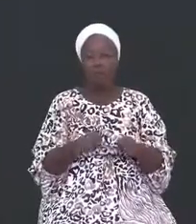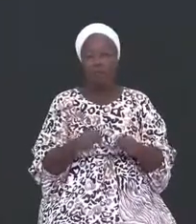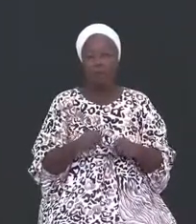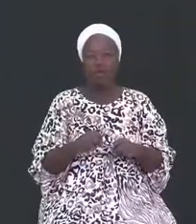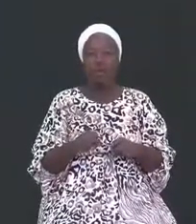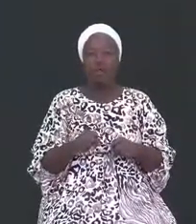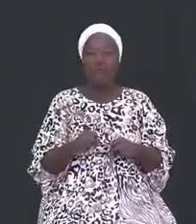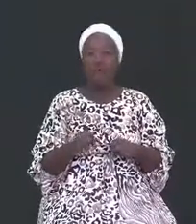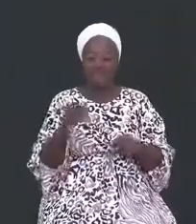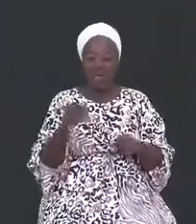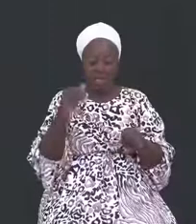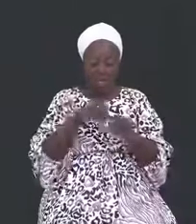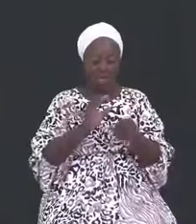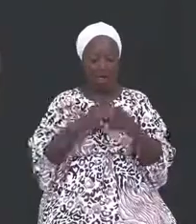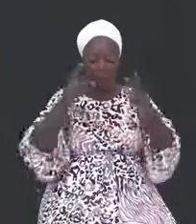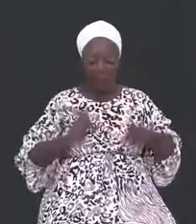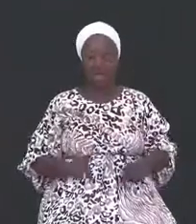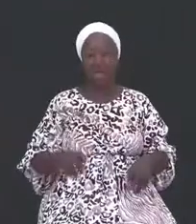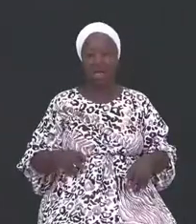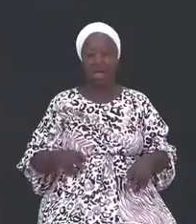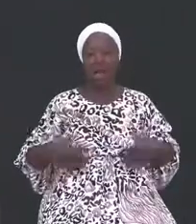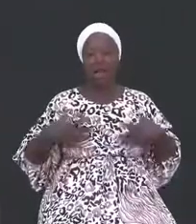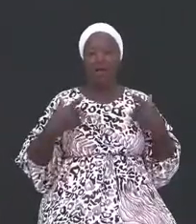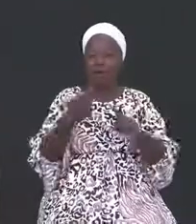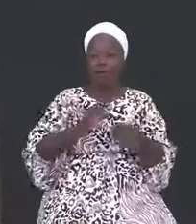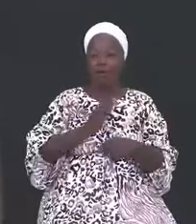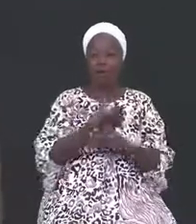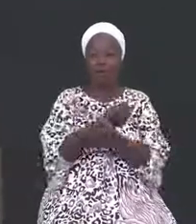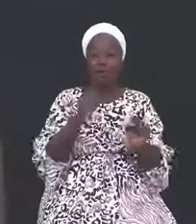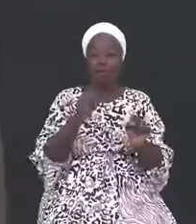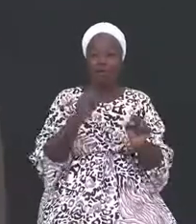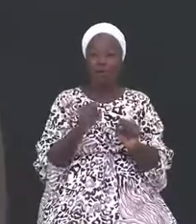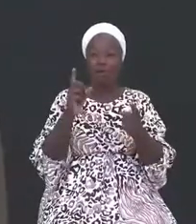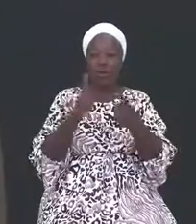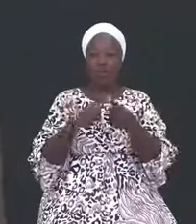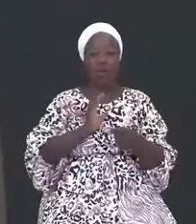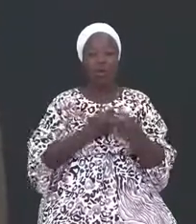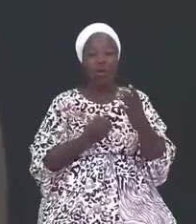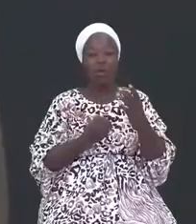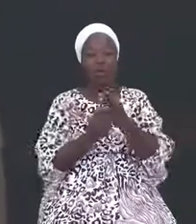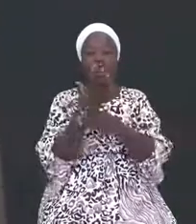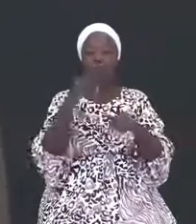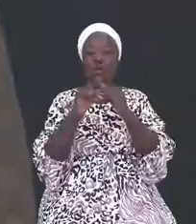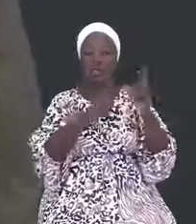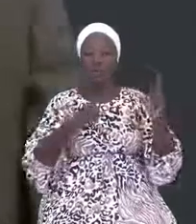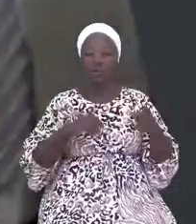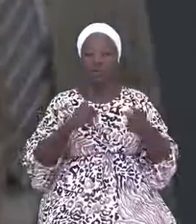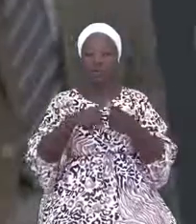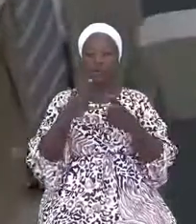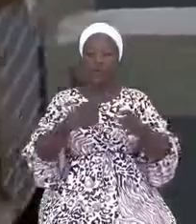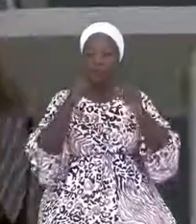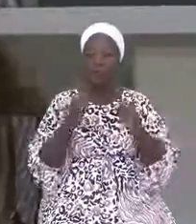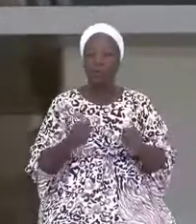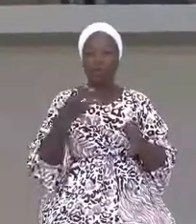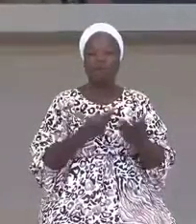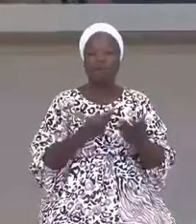non réaliste dans nos vies personnelles, depuis notre salut, notre croissance dans le Seigneur et jusqu'à la puissance